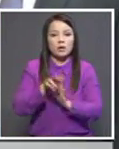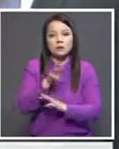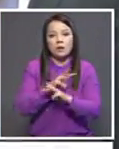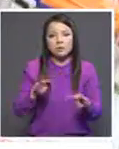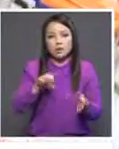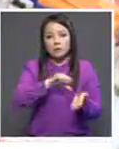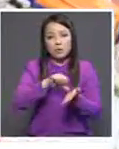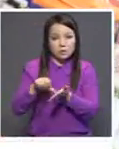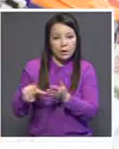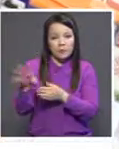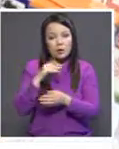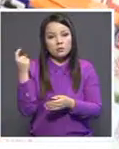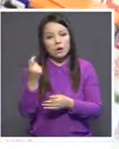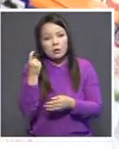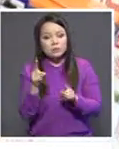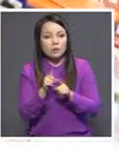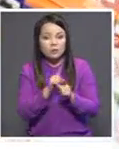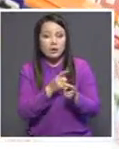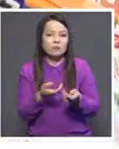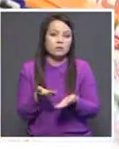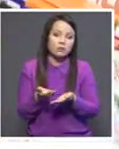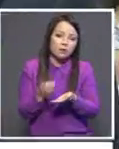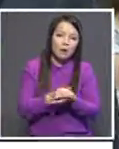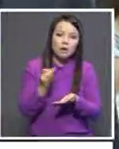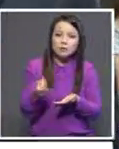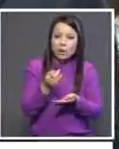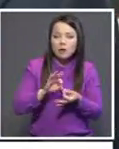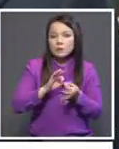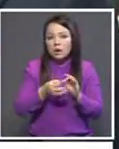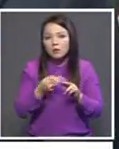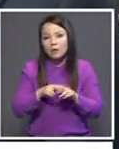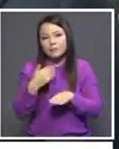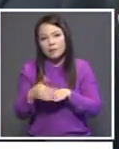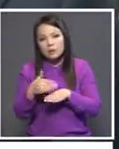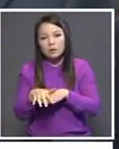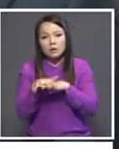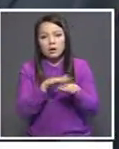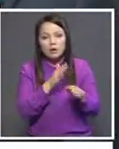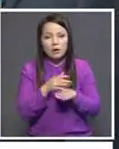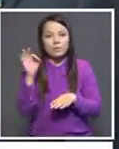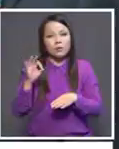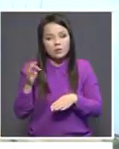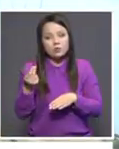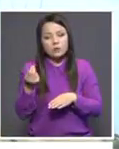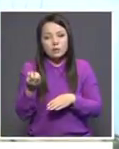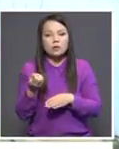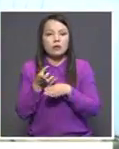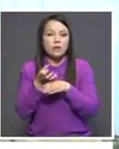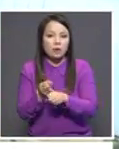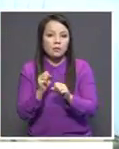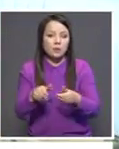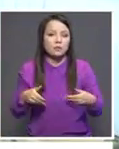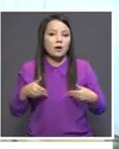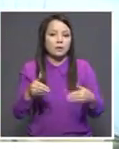агросаладағы мәселелермен танысты. Шаруалар берілетін несиенің мерзімін ұзартып, пайызын біршама азайтса деген ұсыныстарын жеткізді. Сонымен